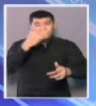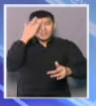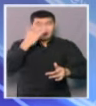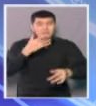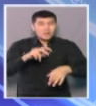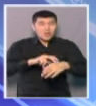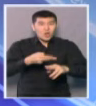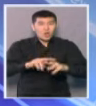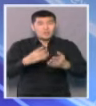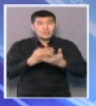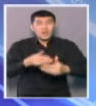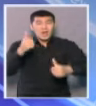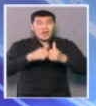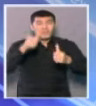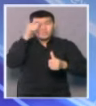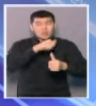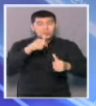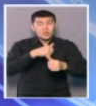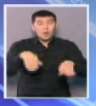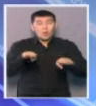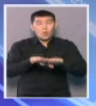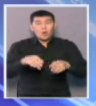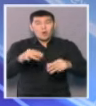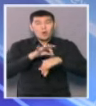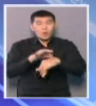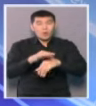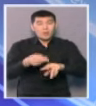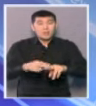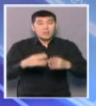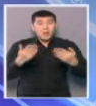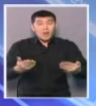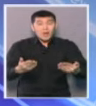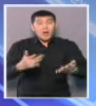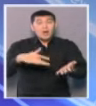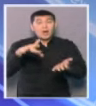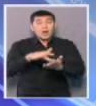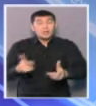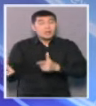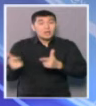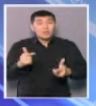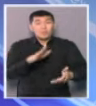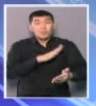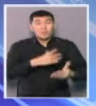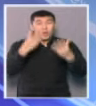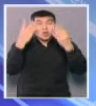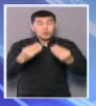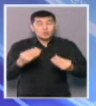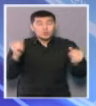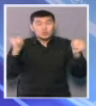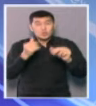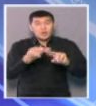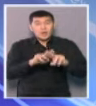қорық дейді қазақ. Әр жыл мезгілі өзіне тән ерекшелігімен өтсе құбақып. Ал қала бұған дайын болды ма? Күн райы енді